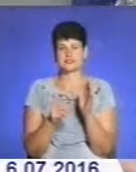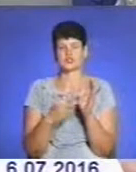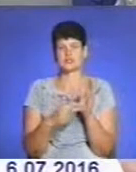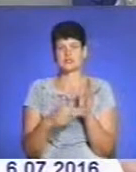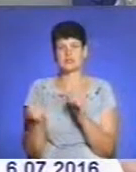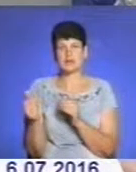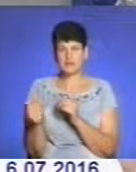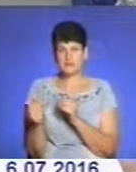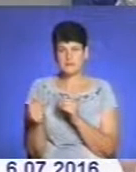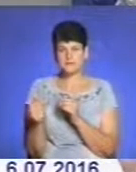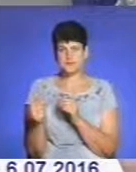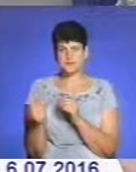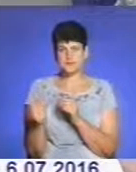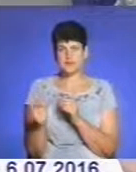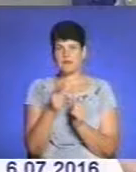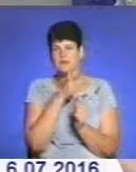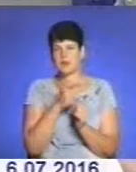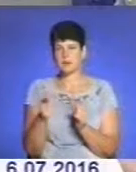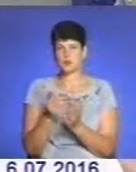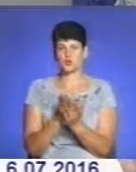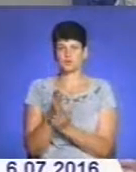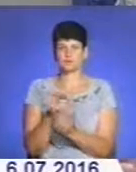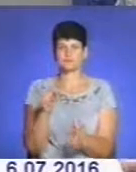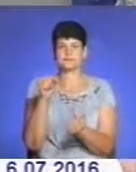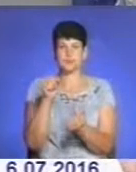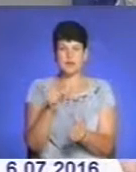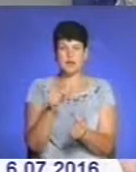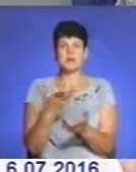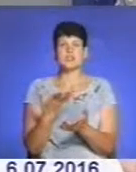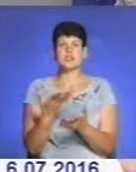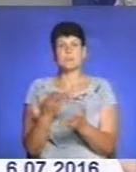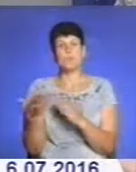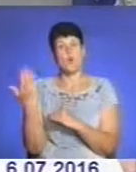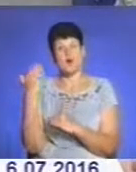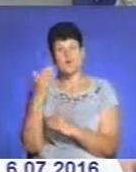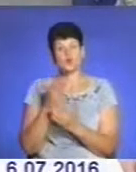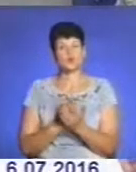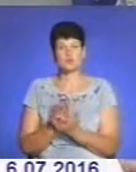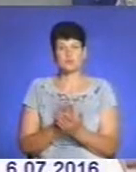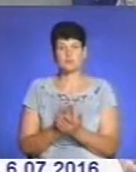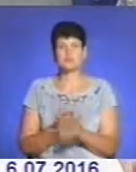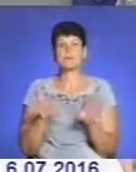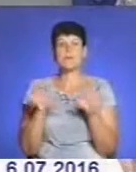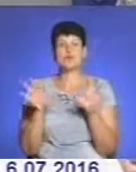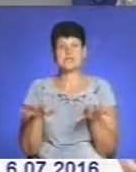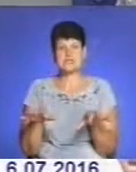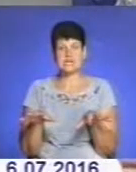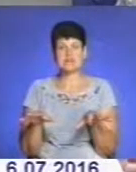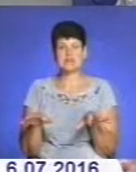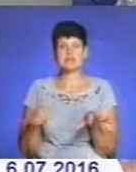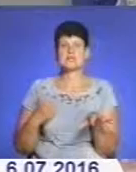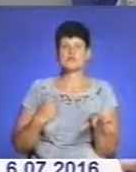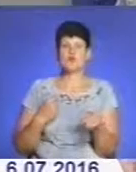відповідності від строку служби чи попередньої служби, в відповідності від посади, від військового